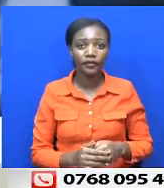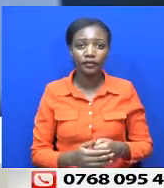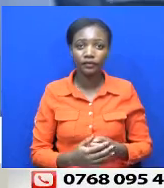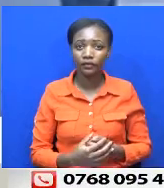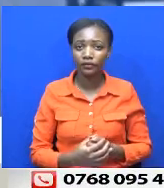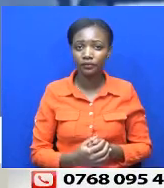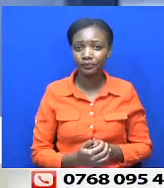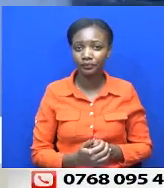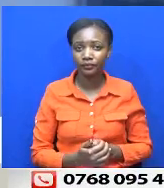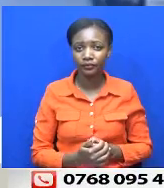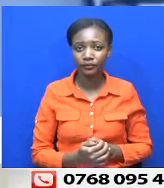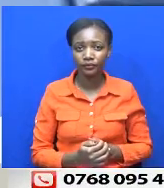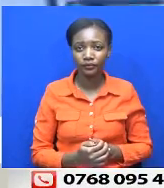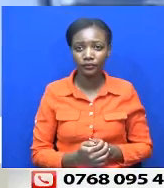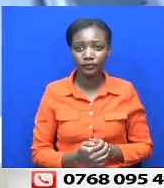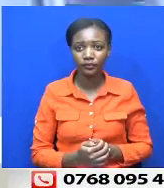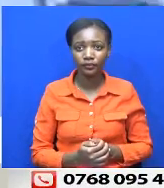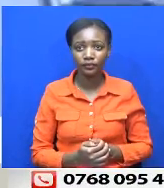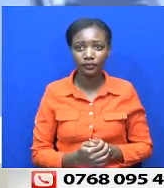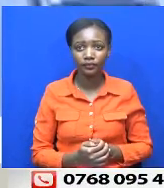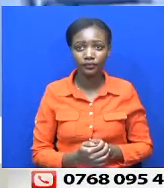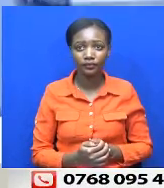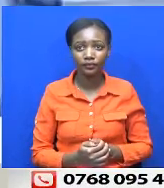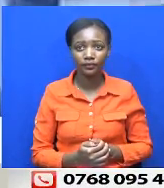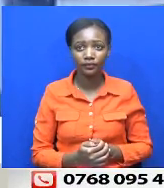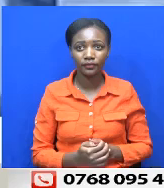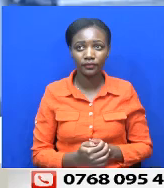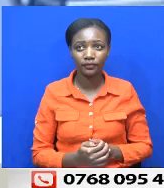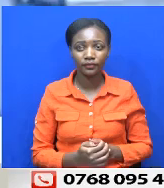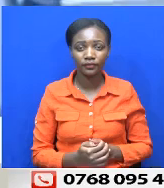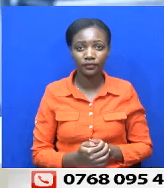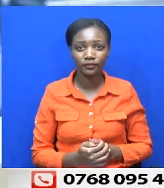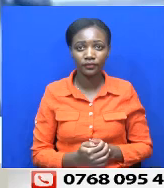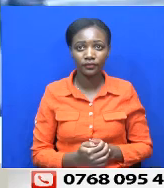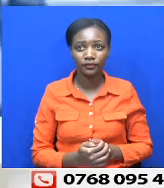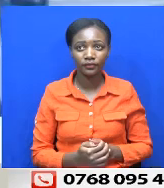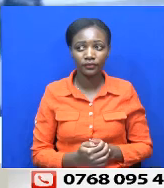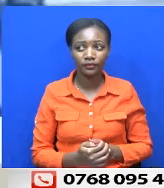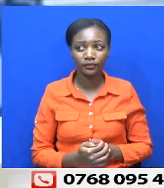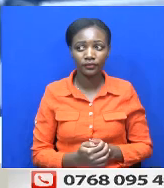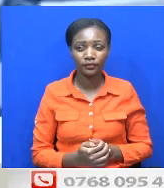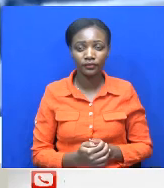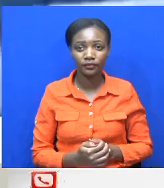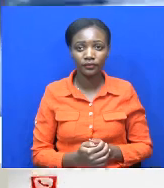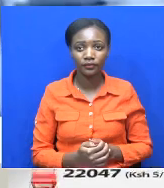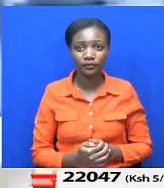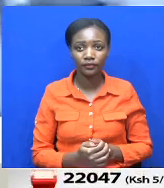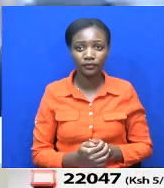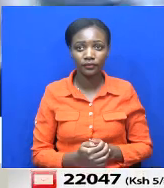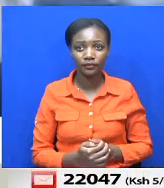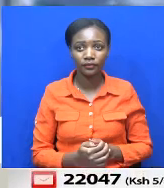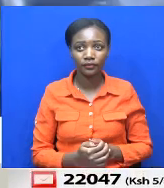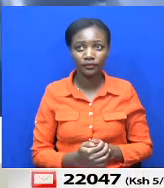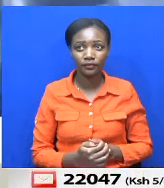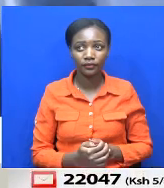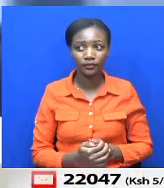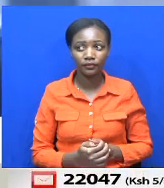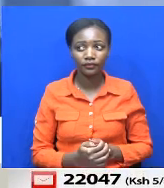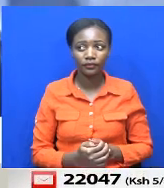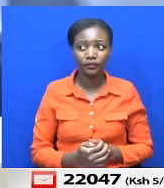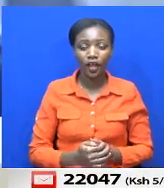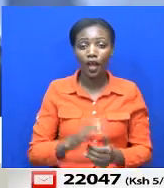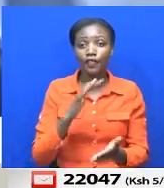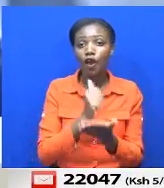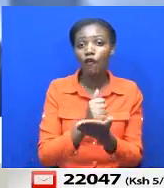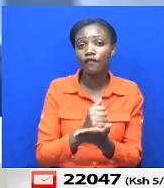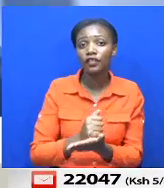yule mtu ambaye amamdhulumu ambaye ameonekana katika kanda ile ataweza kuchukuliwa hatua. Afisi ya DPP pia